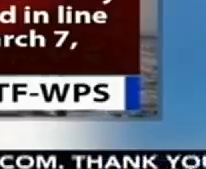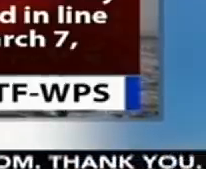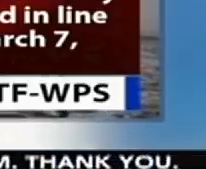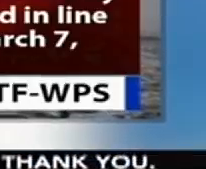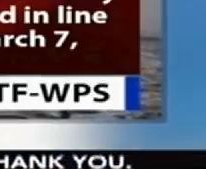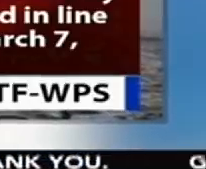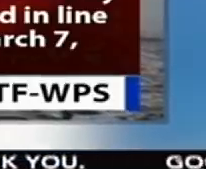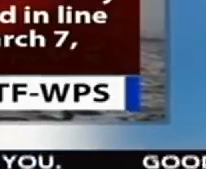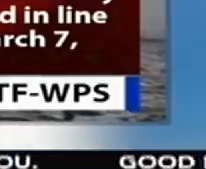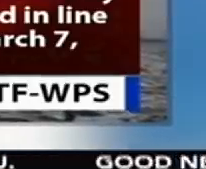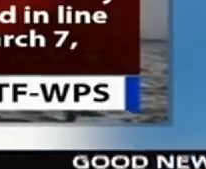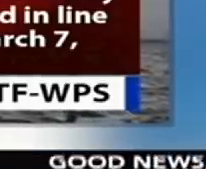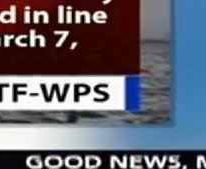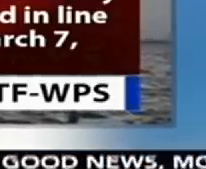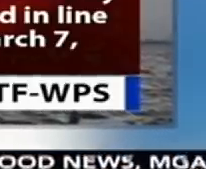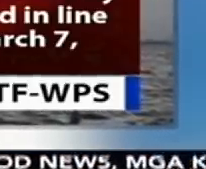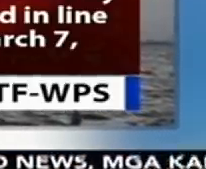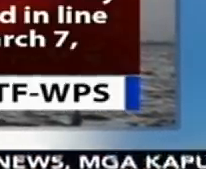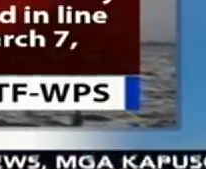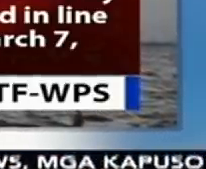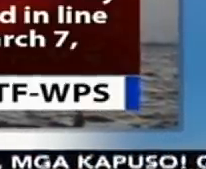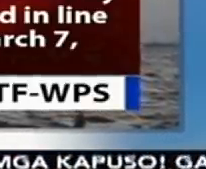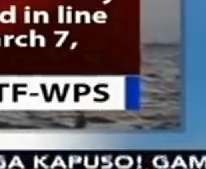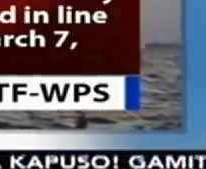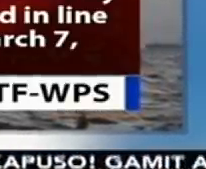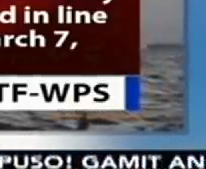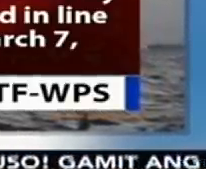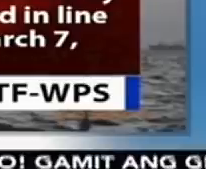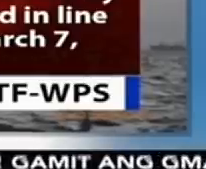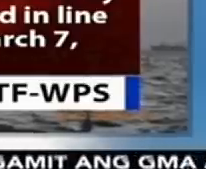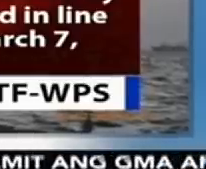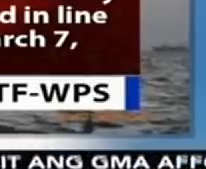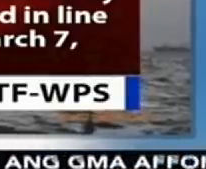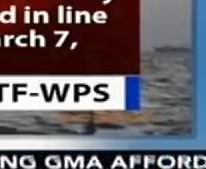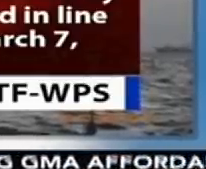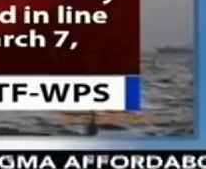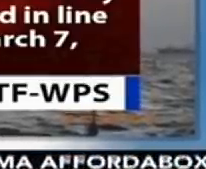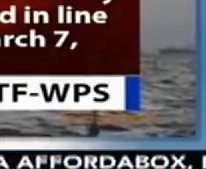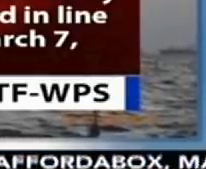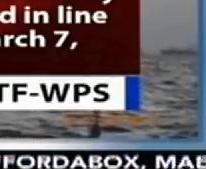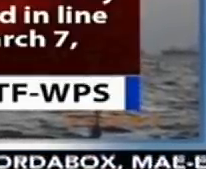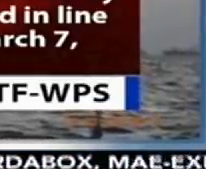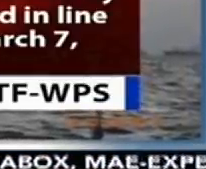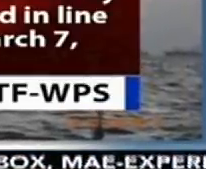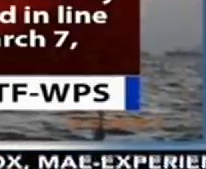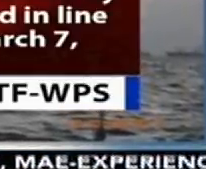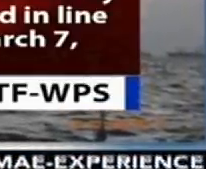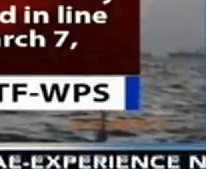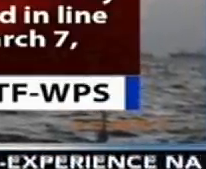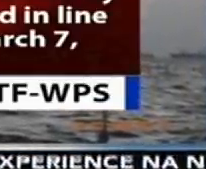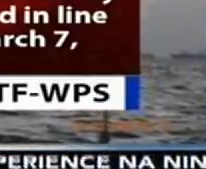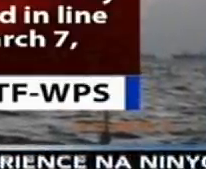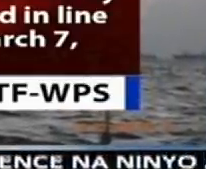Reefs, 175 nautical miles kanluran ng Bataraza, Palawan. Nasa loob ito ng Philippine Economic Zone Zone at Continental Shelf kung